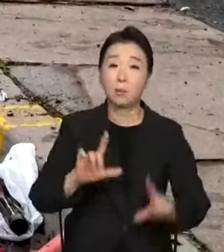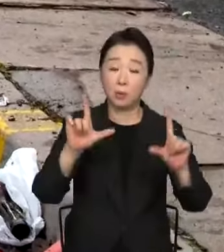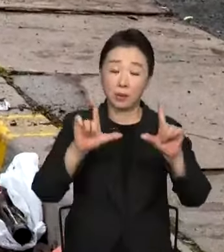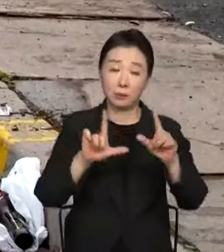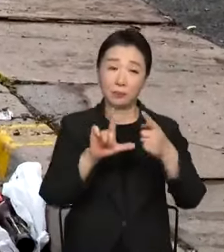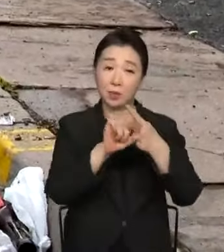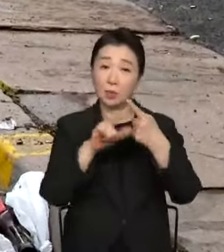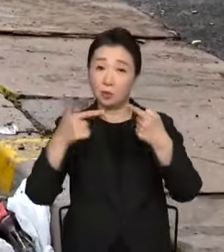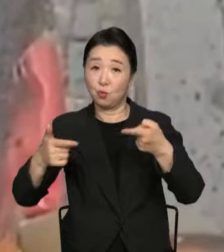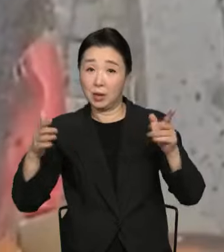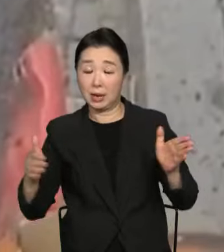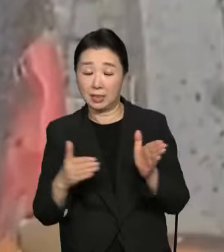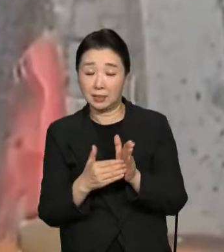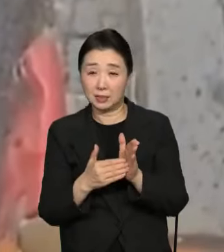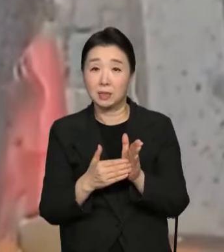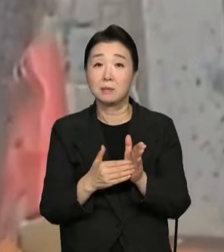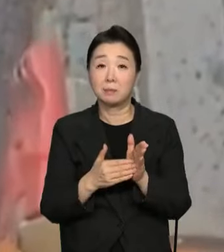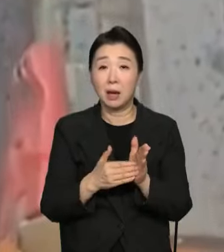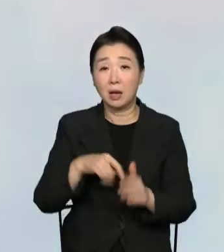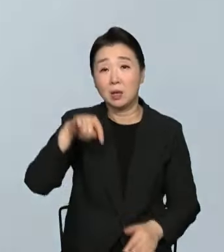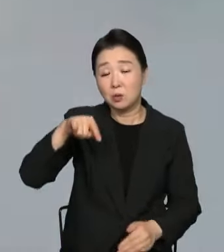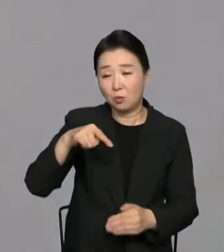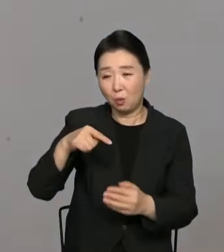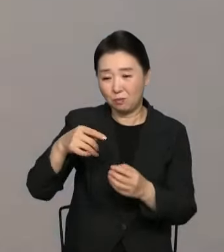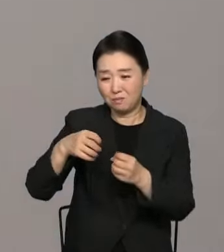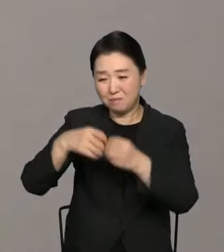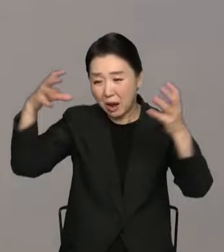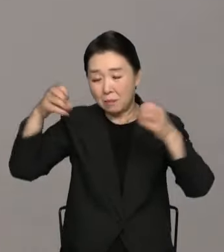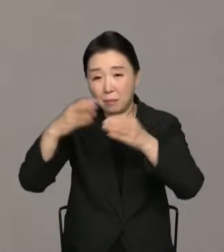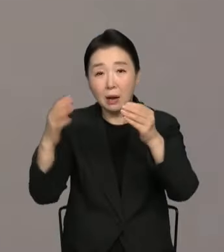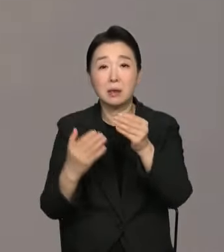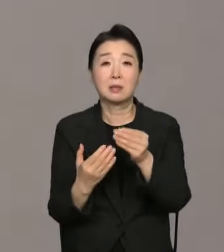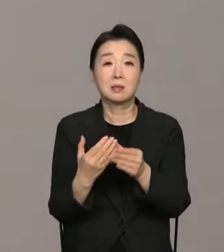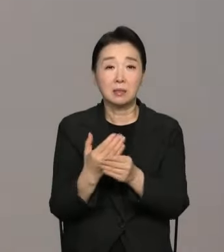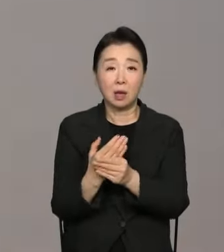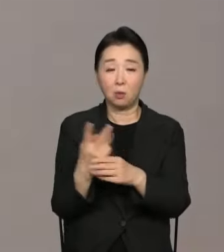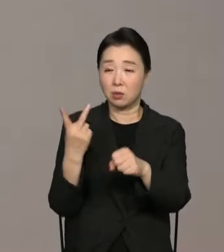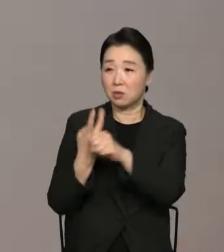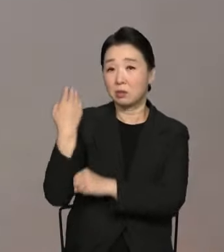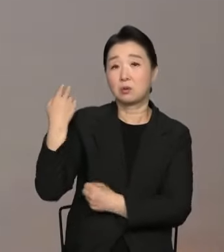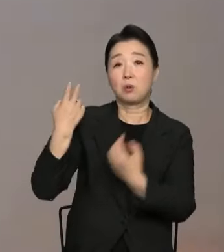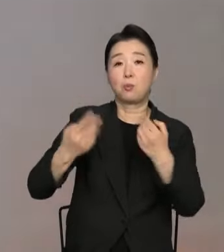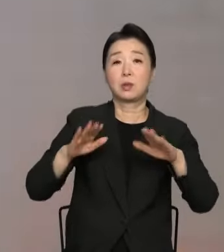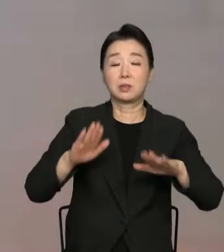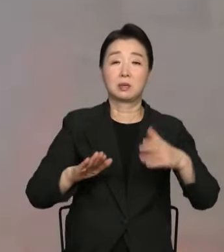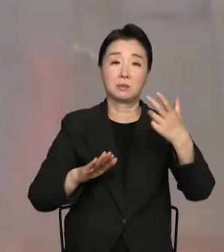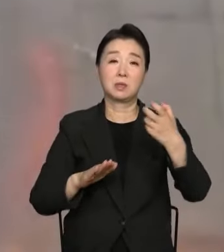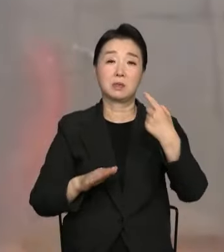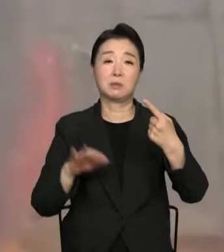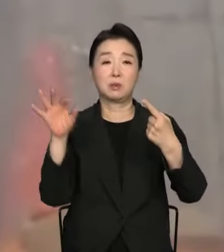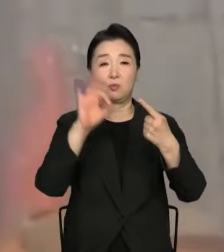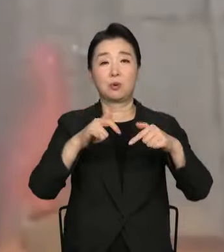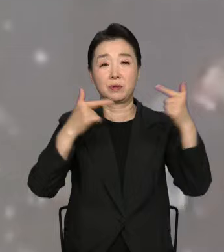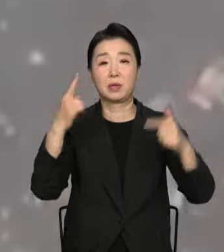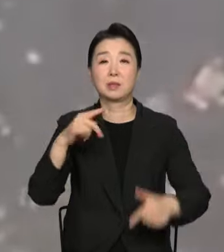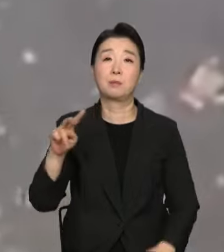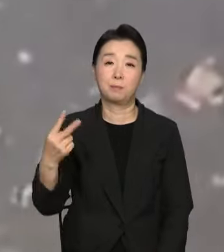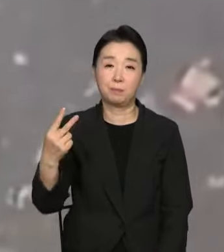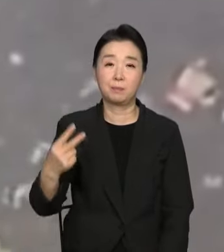상반기 런던에서 폐기물 현장에서 일어난 화재는 2년 전보다 71% 늘어난